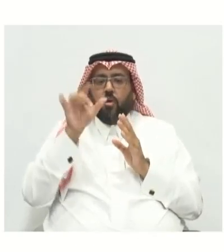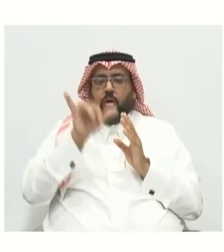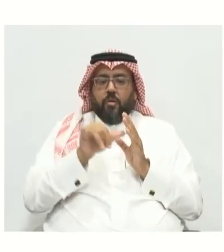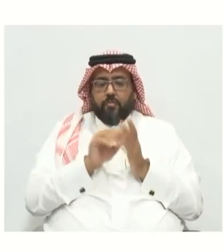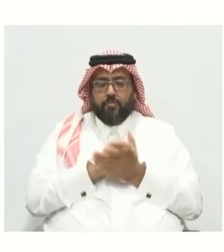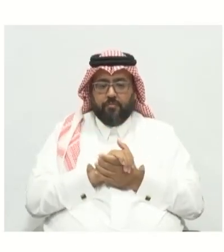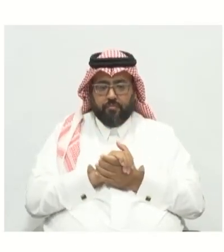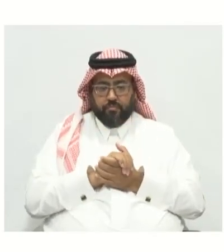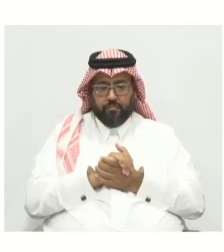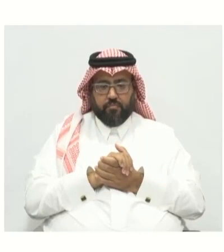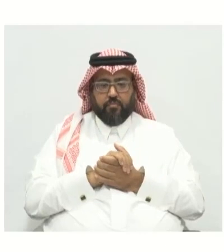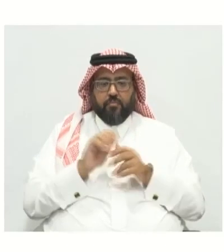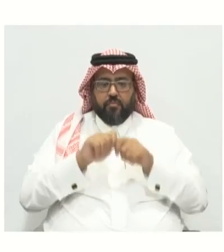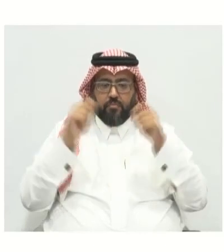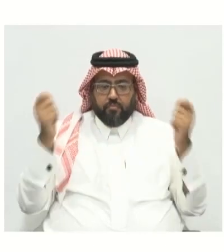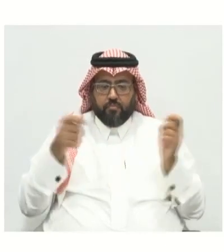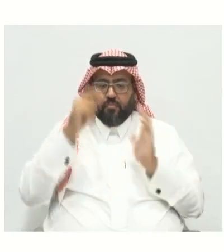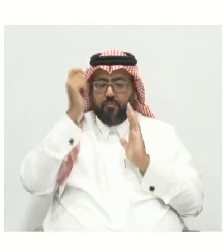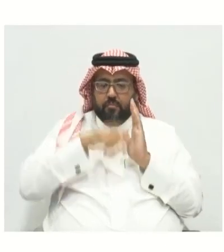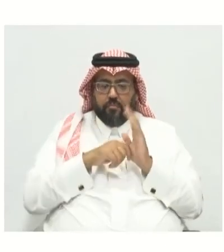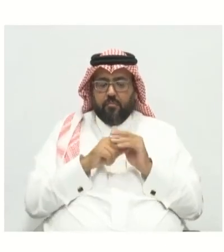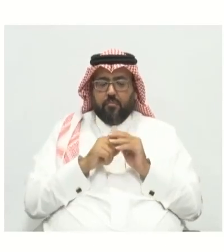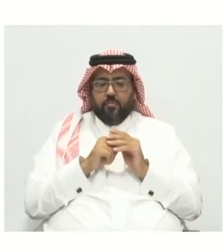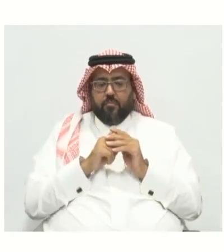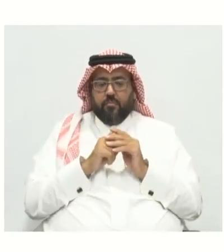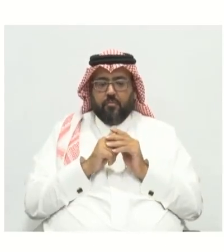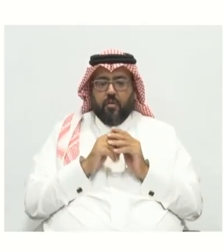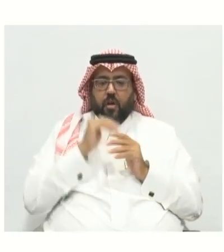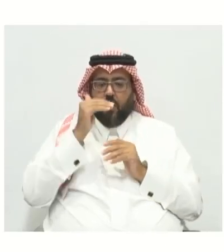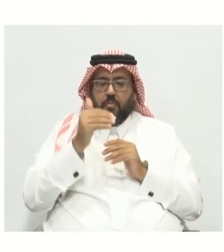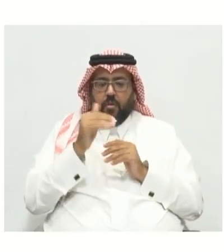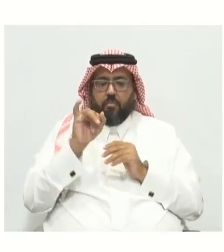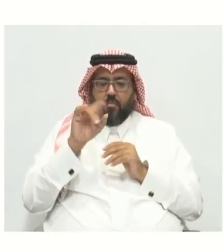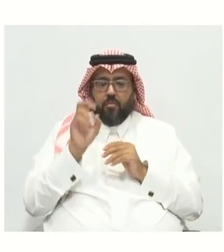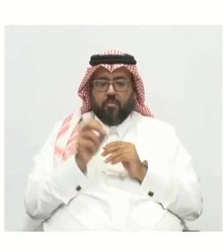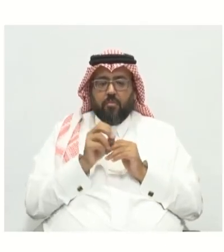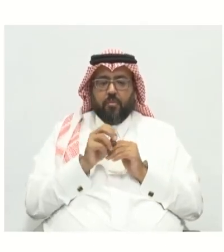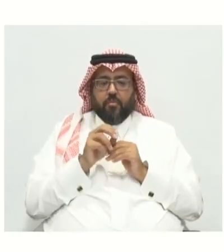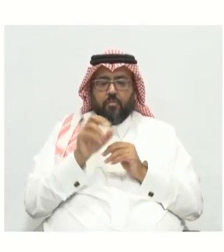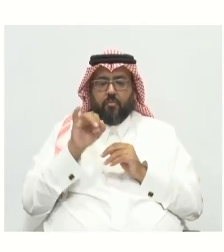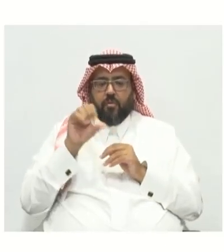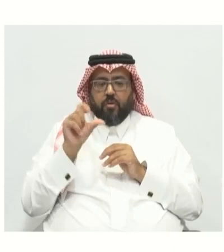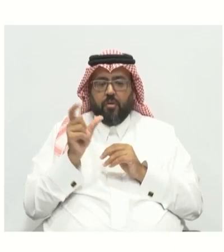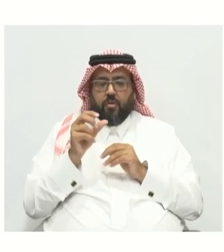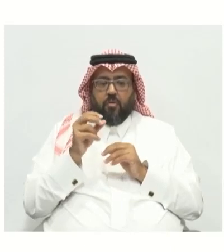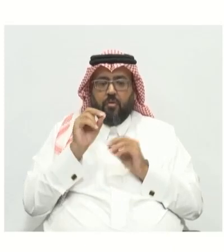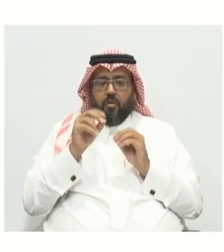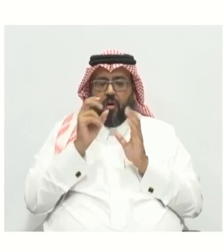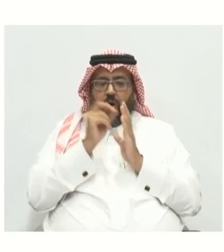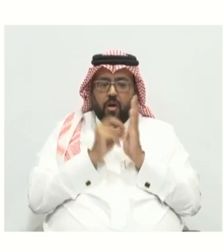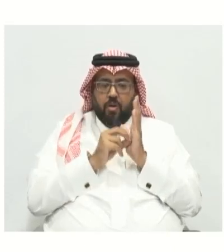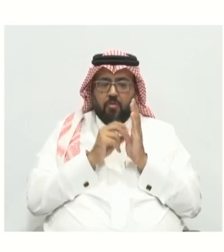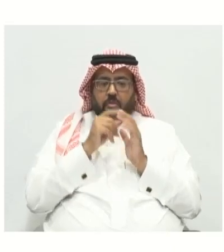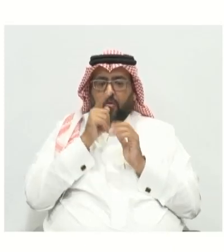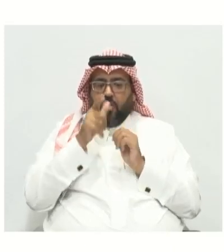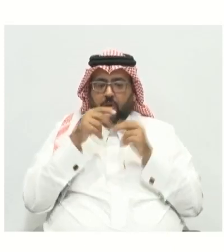القرى هذه الجريده الرسميه هي وسيله دستوريه لاخبار المواطنين والمقيمين بماذا بمضمون القواعد القانونيه